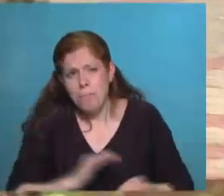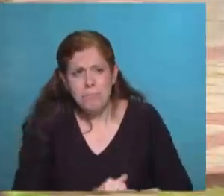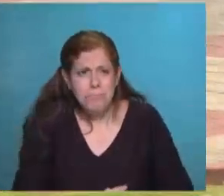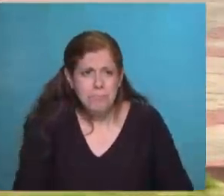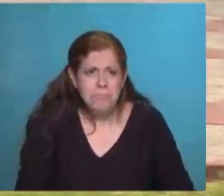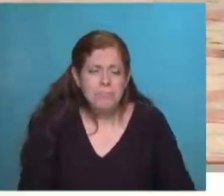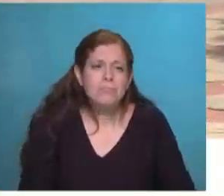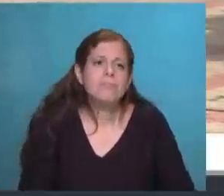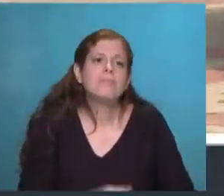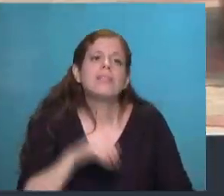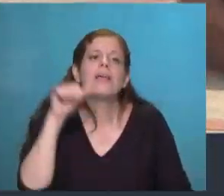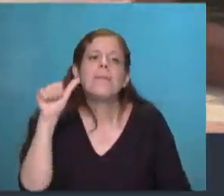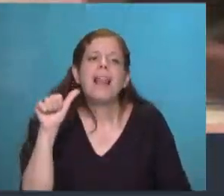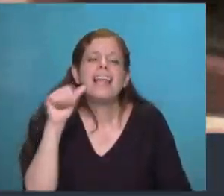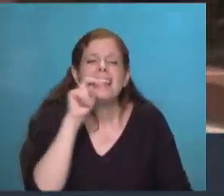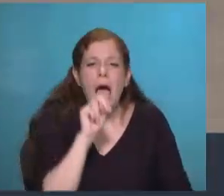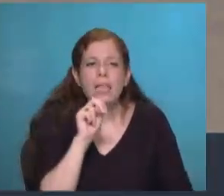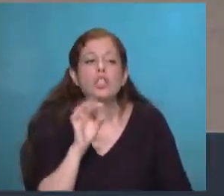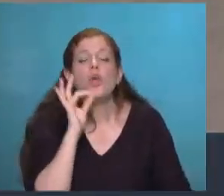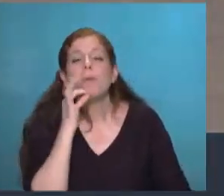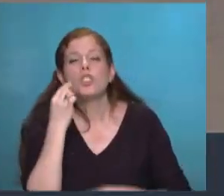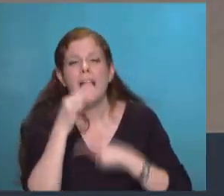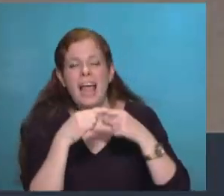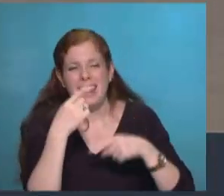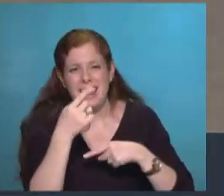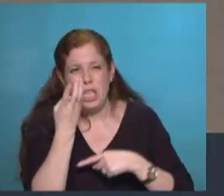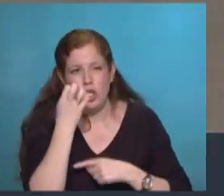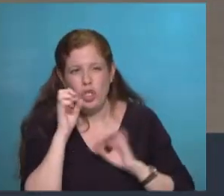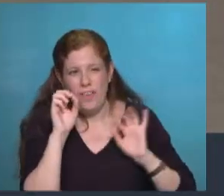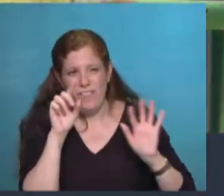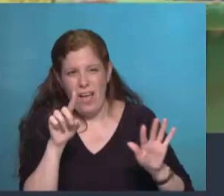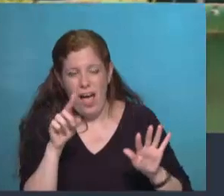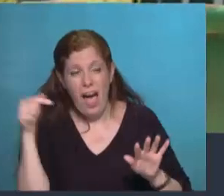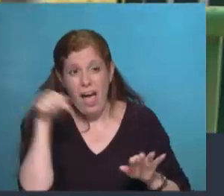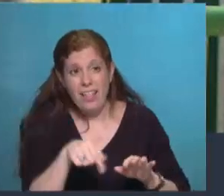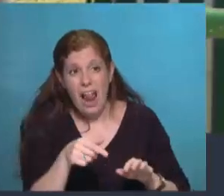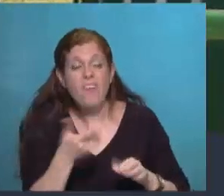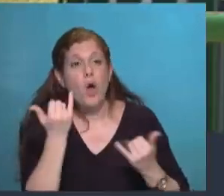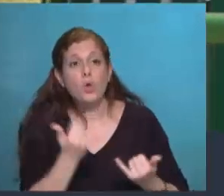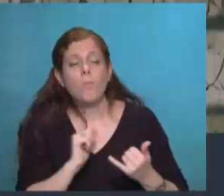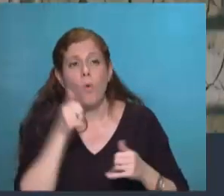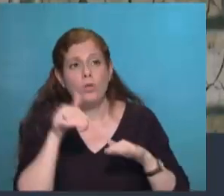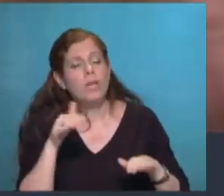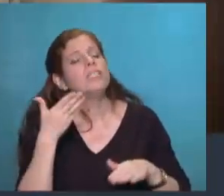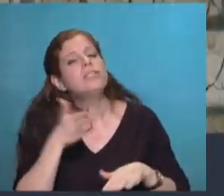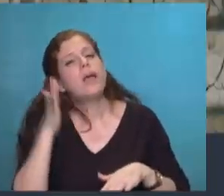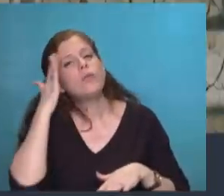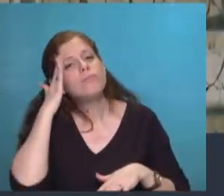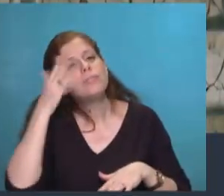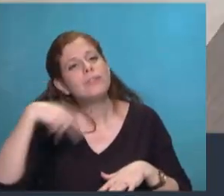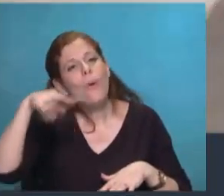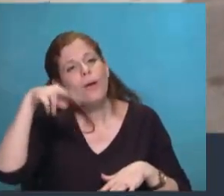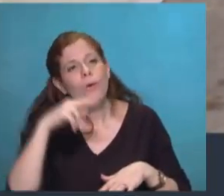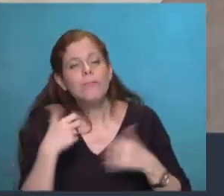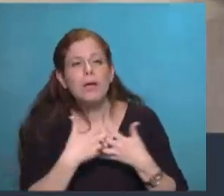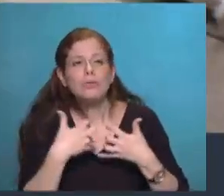עם אלי נחט, שעלה בשנת 91 והיום סגן ראש העיר, יצאנו לסיור היכרות באשדוד. זו